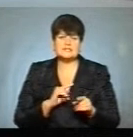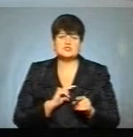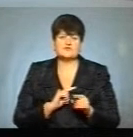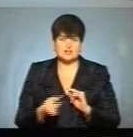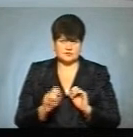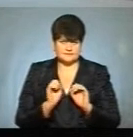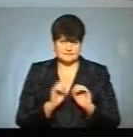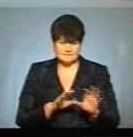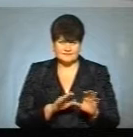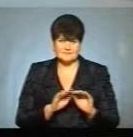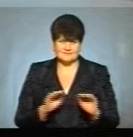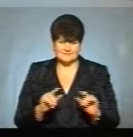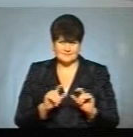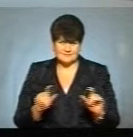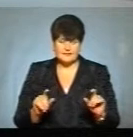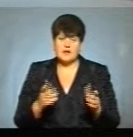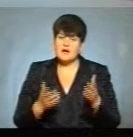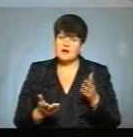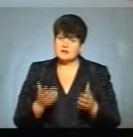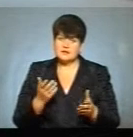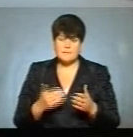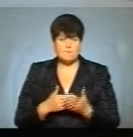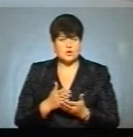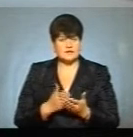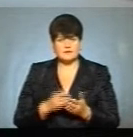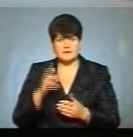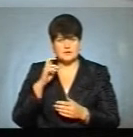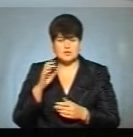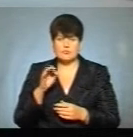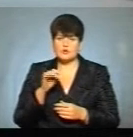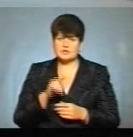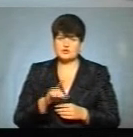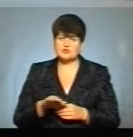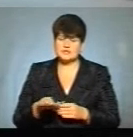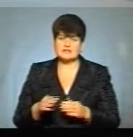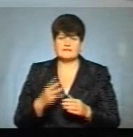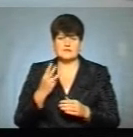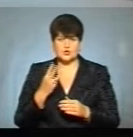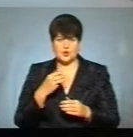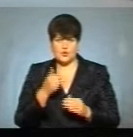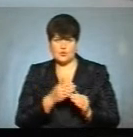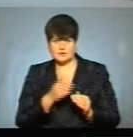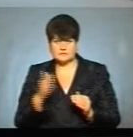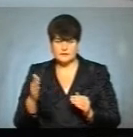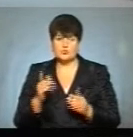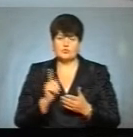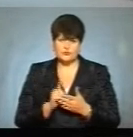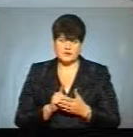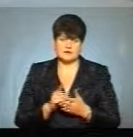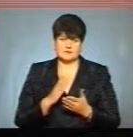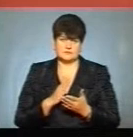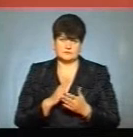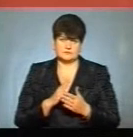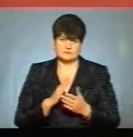дошкільного закладу, як у 3 роки, але політика держави про те, що діти від 3 років обов'язково мають бути охоплені